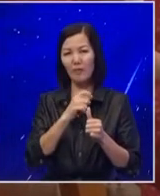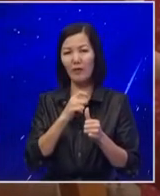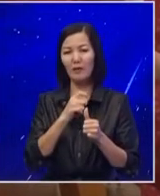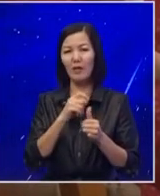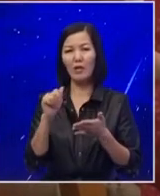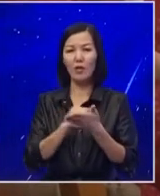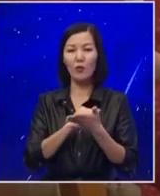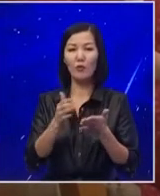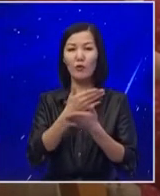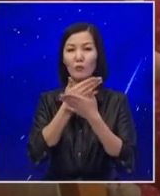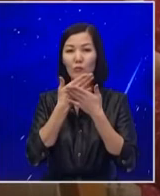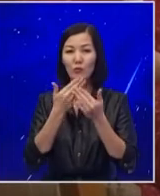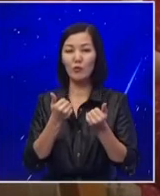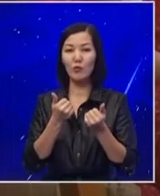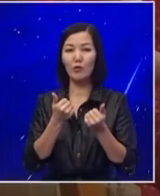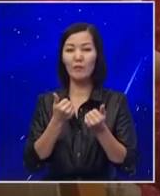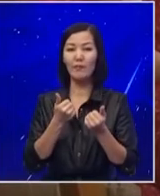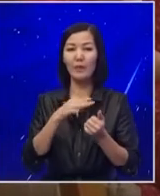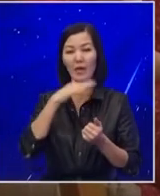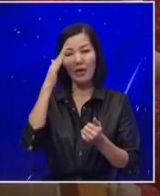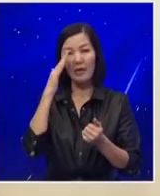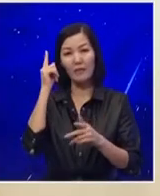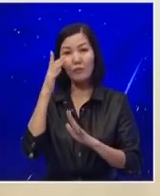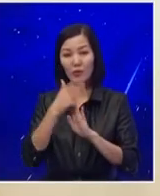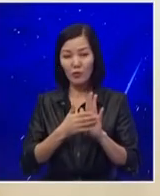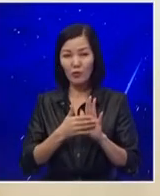екен, деп сөйтіп, соны әкеме, шырағым,